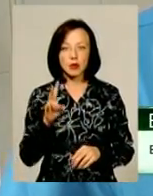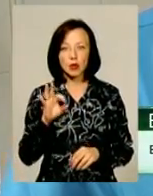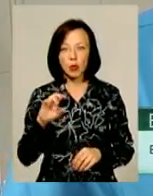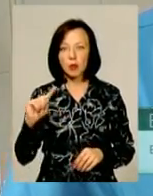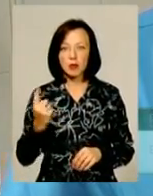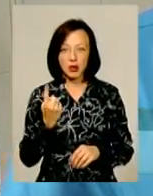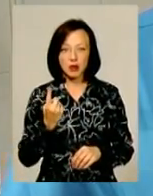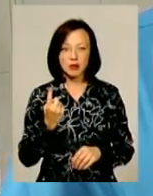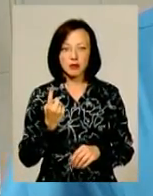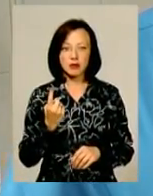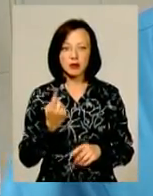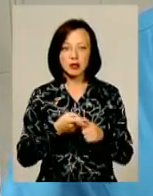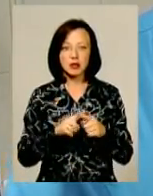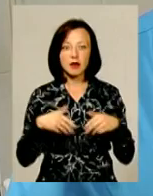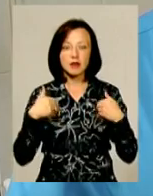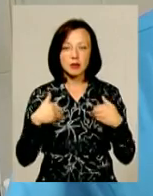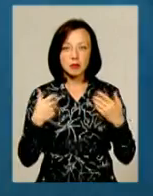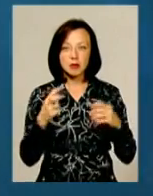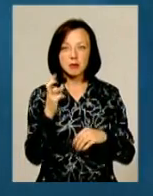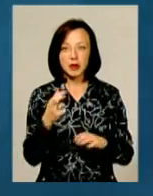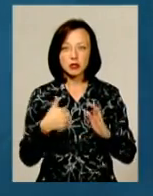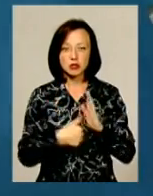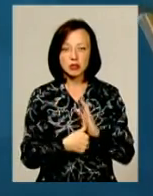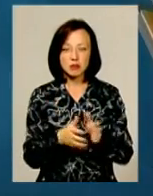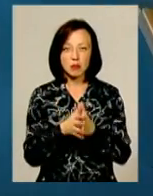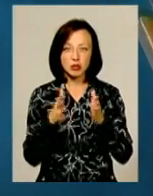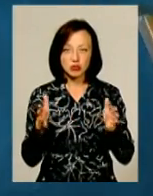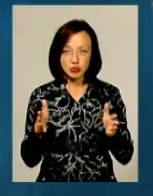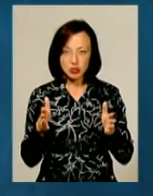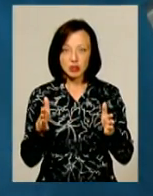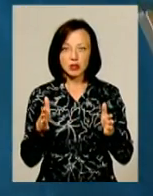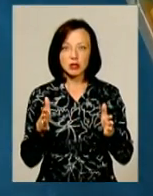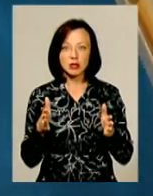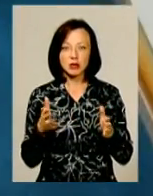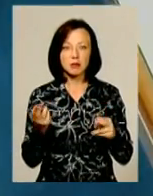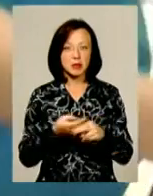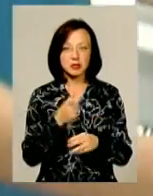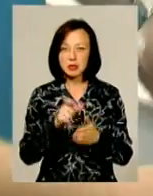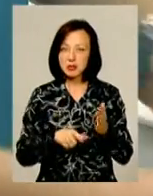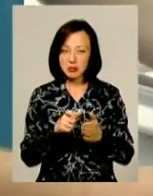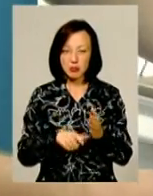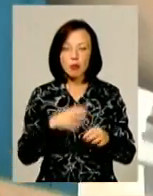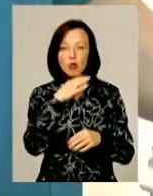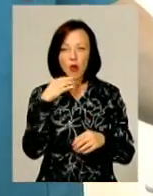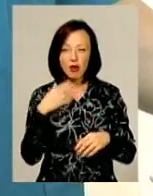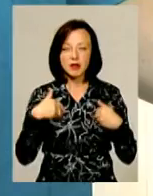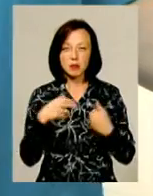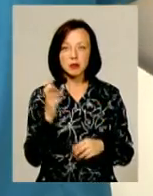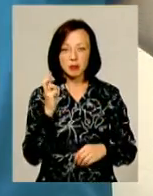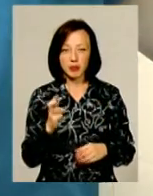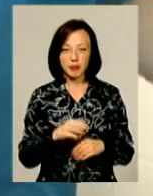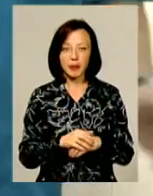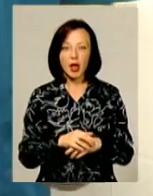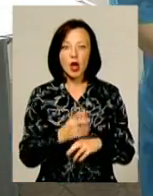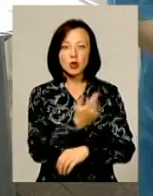перший антидот – це вітамін В6 в больших дозах. В звичайній медичній аптеці без рецепту. За словами Василя Вовка, до